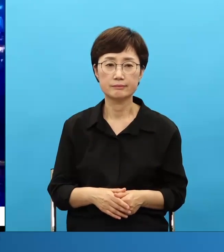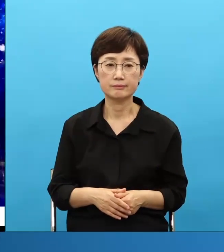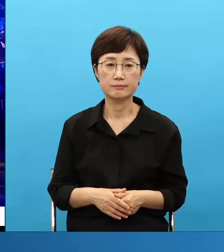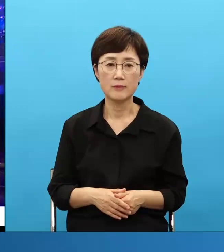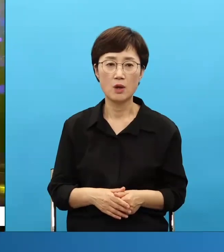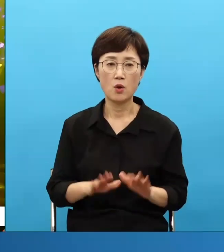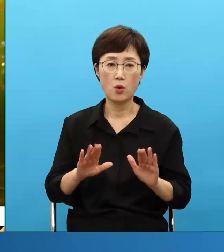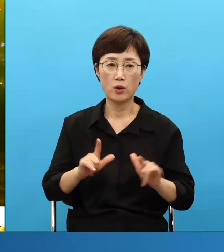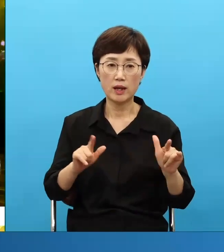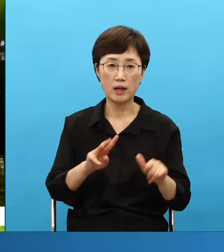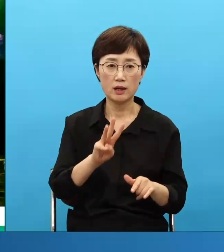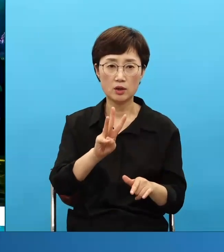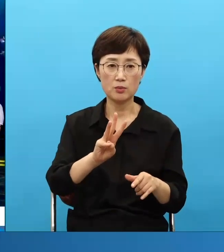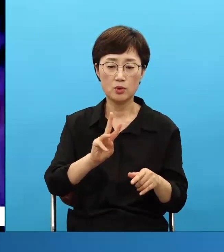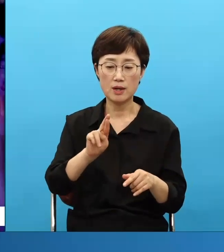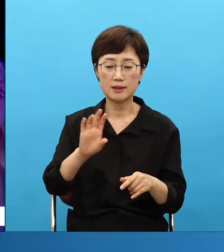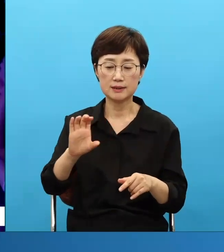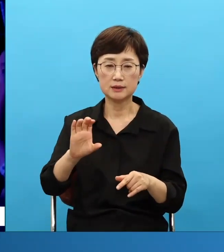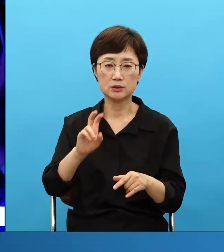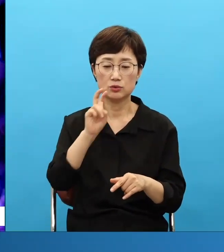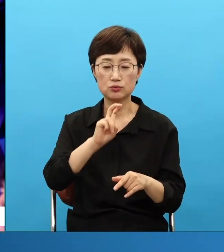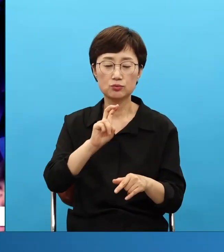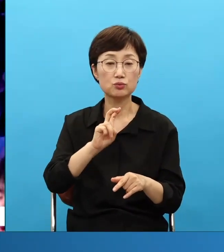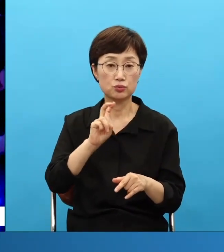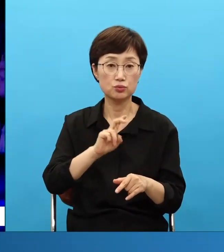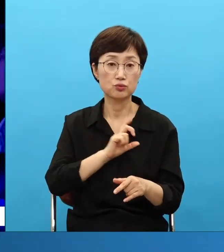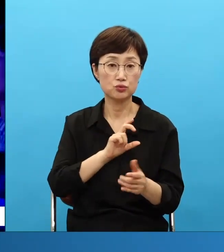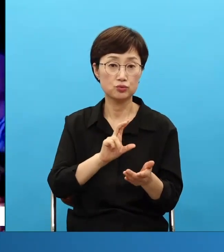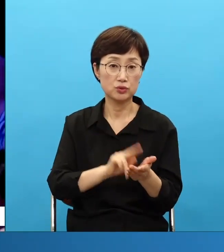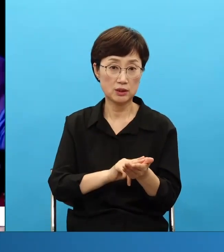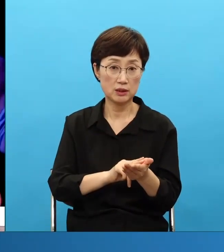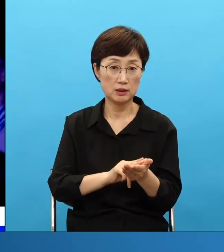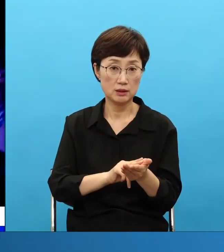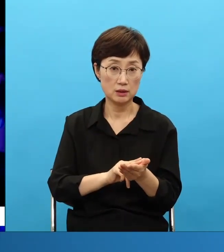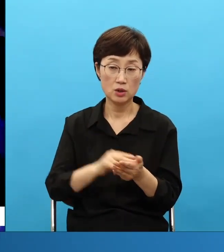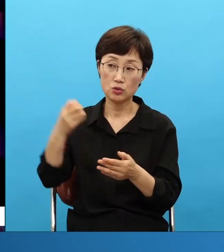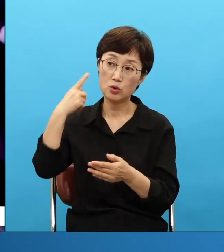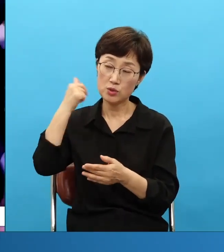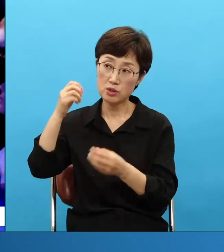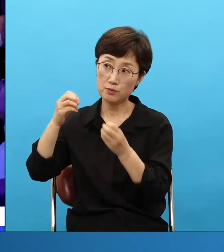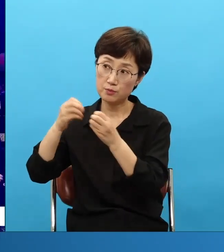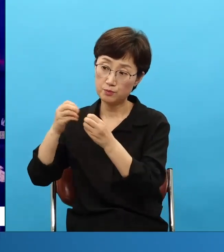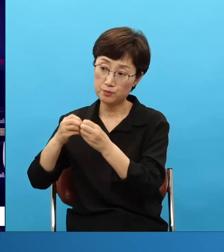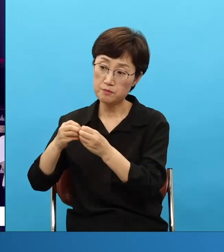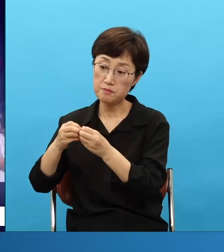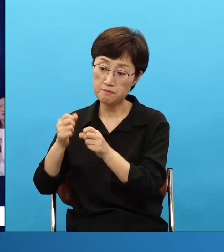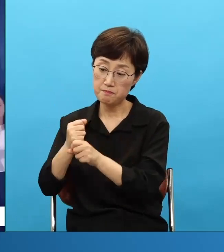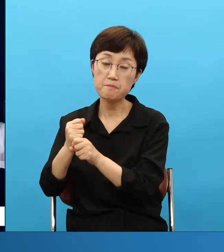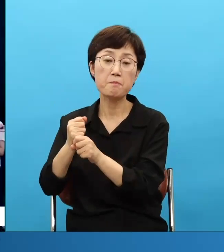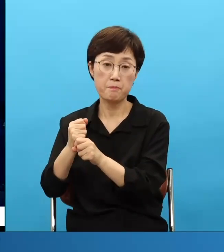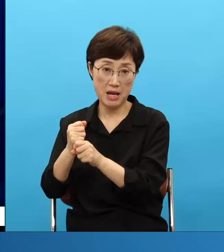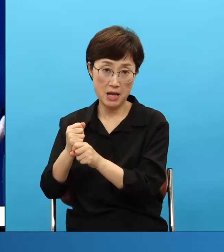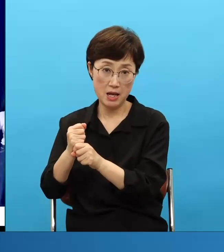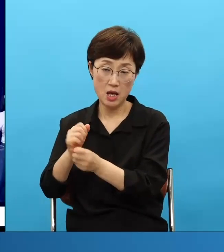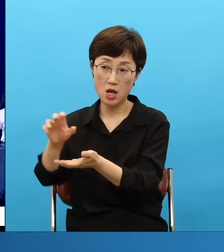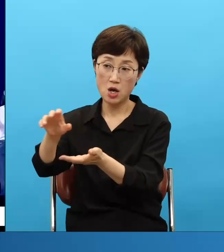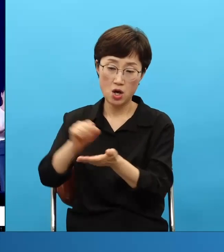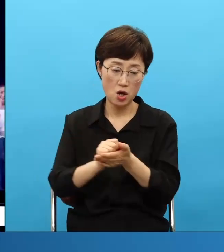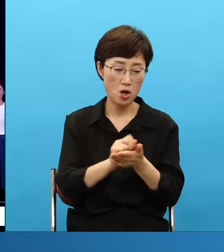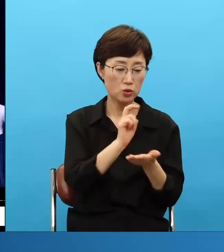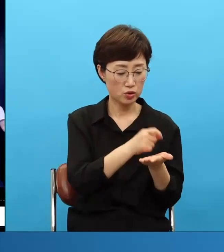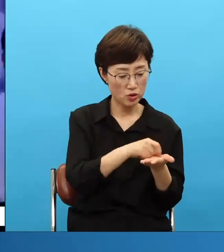2024 WRC 주제곡으로 불리워질 유광수 목사의 작시에 대한 창작곡 공모가 오는 11일